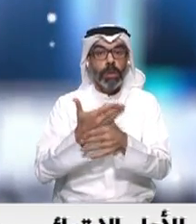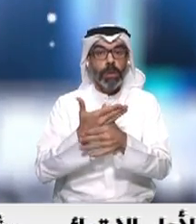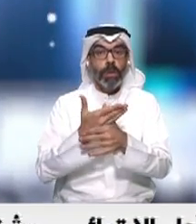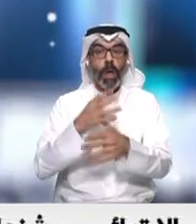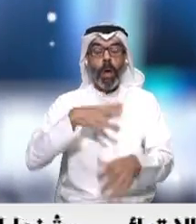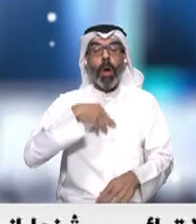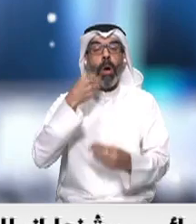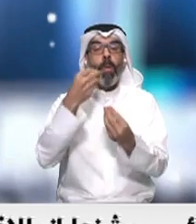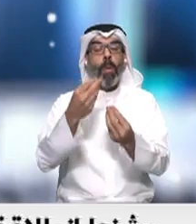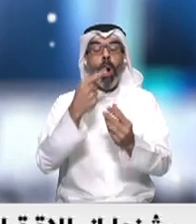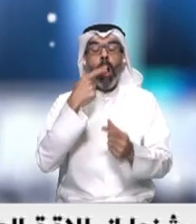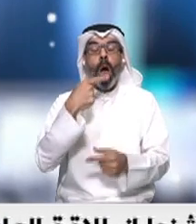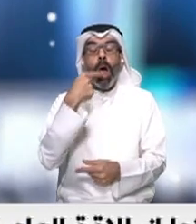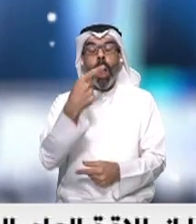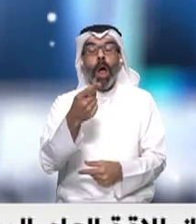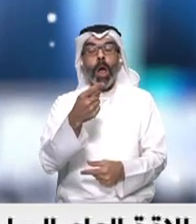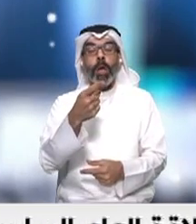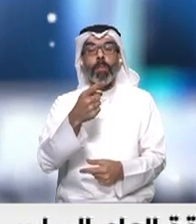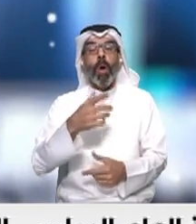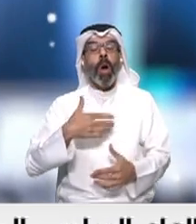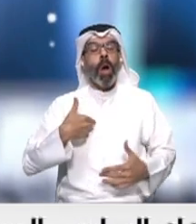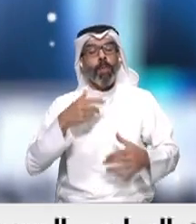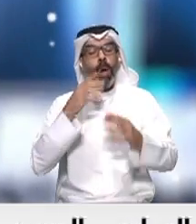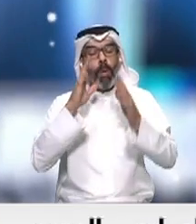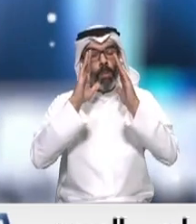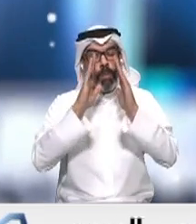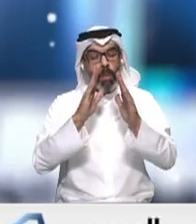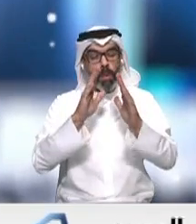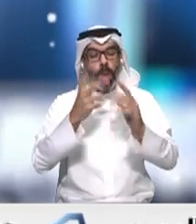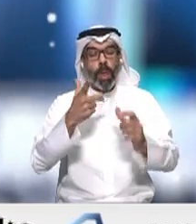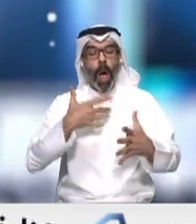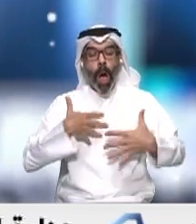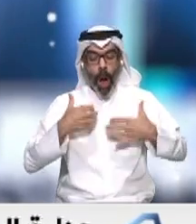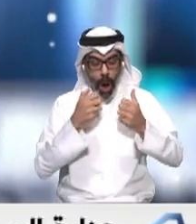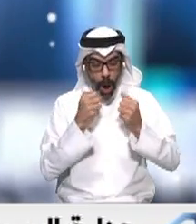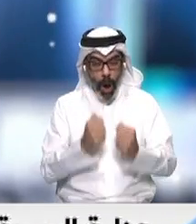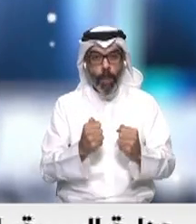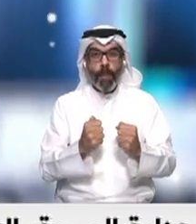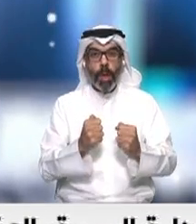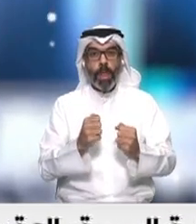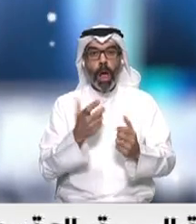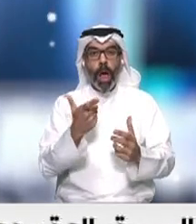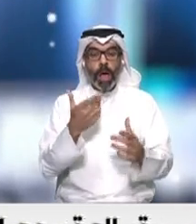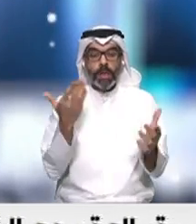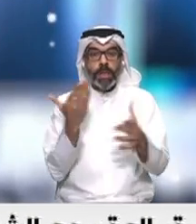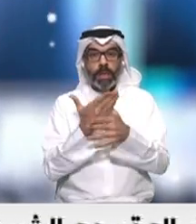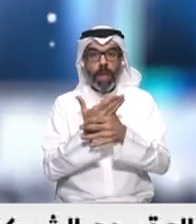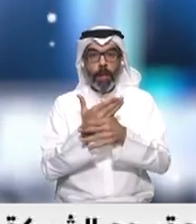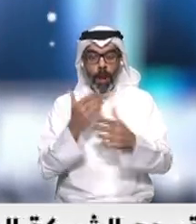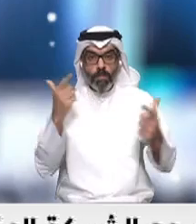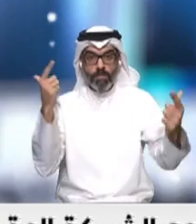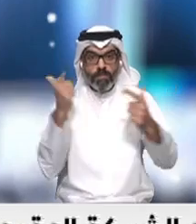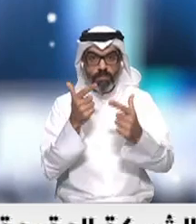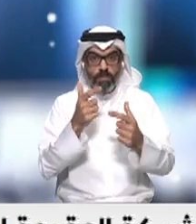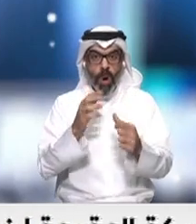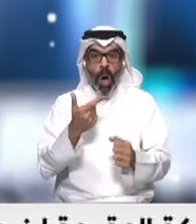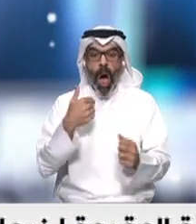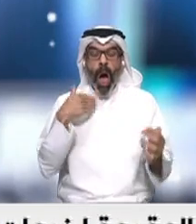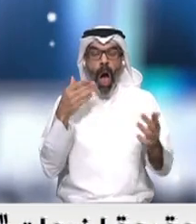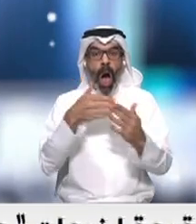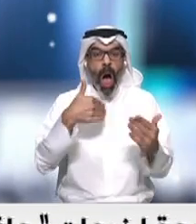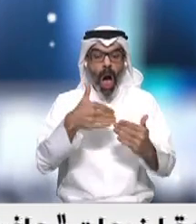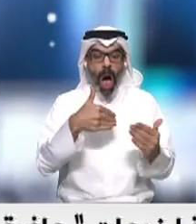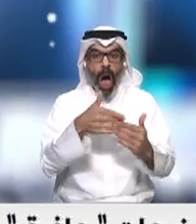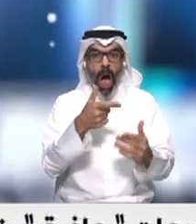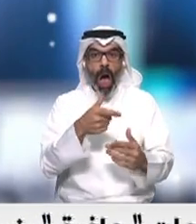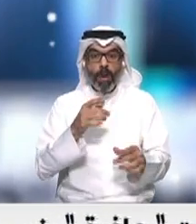فيها سموه حفظه الله عن خالص التهنئه لسلامه فخامته اثر تعرض للاعتداء الاثم